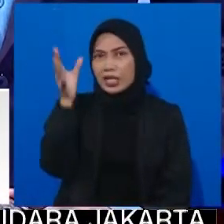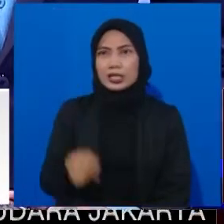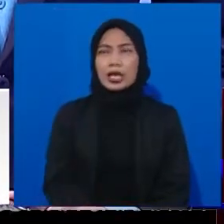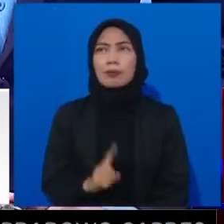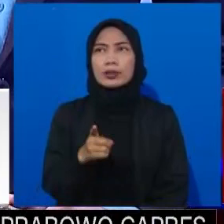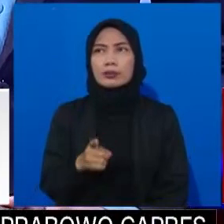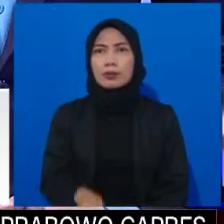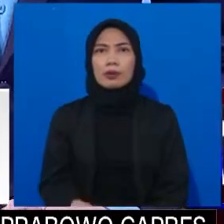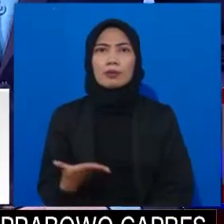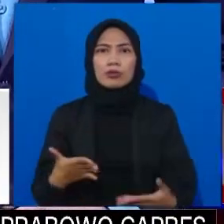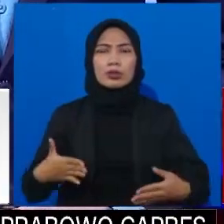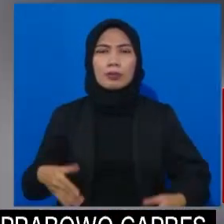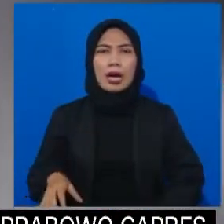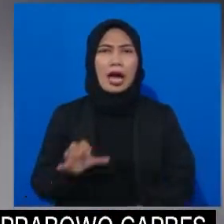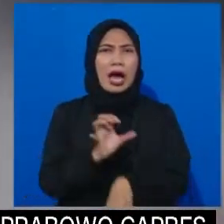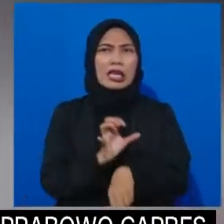anjing kelelahan.